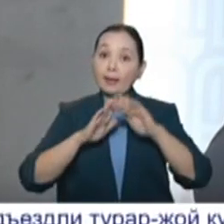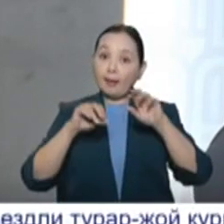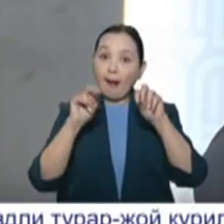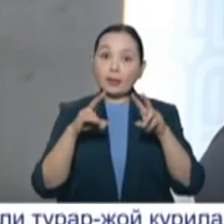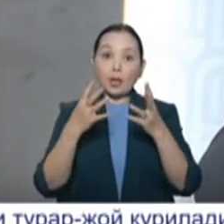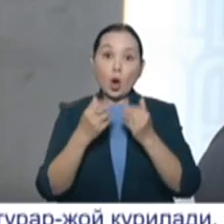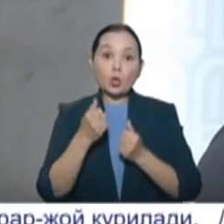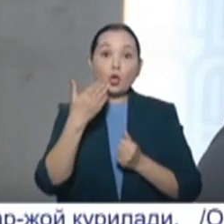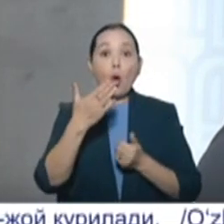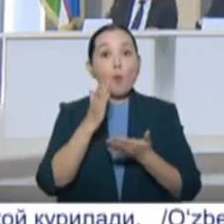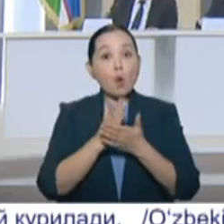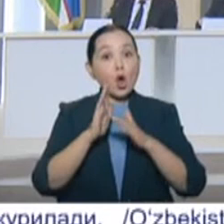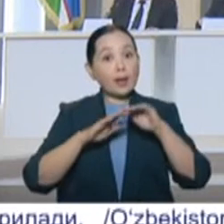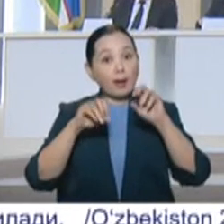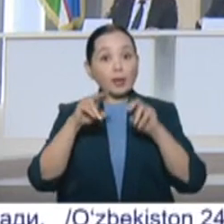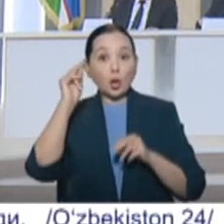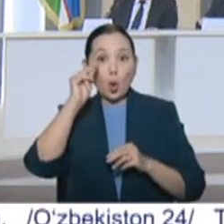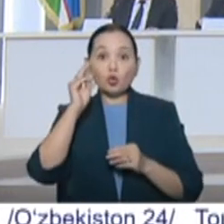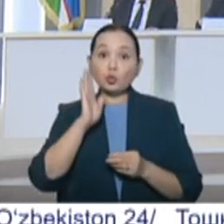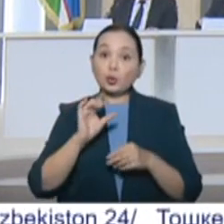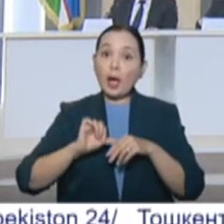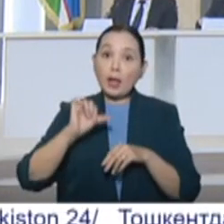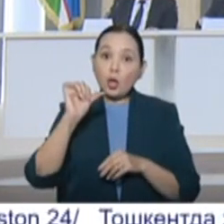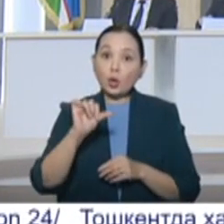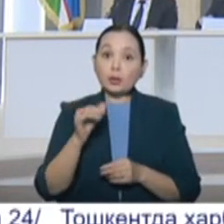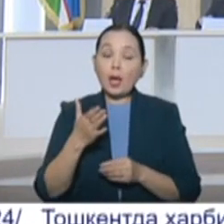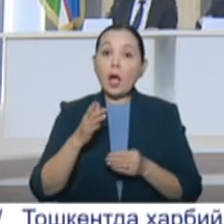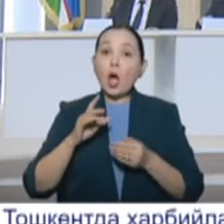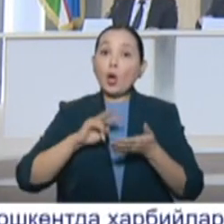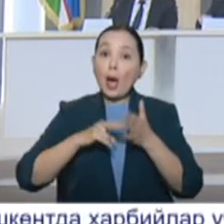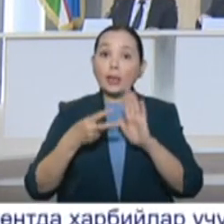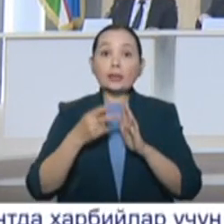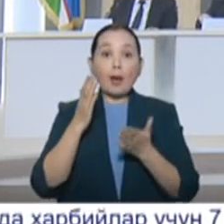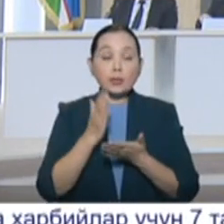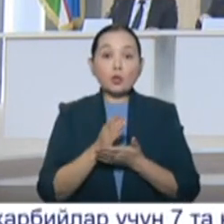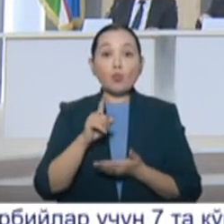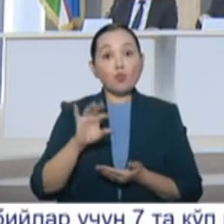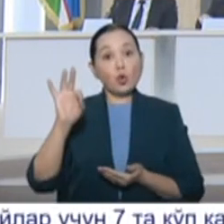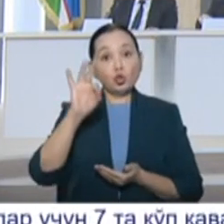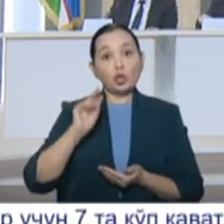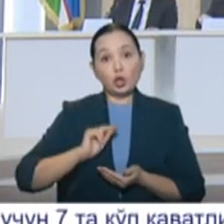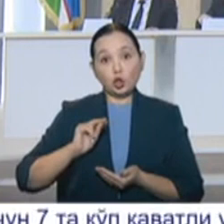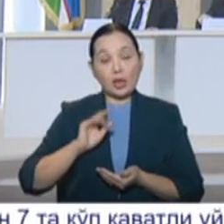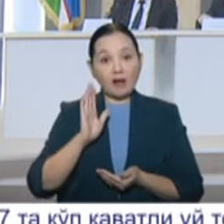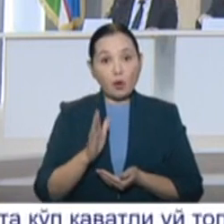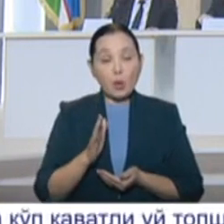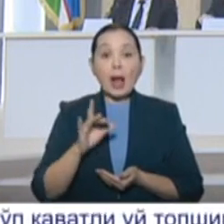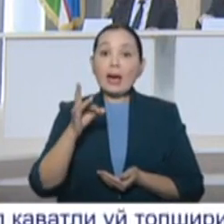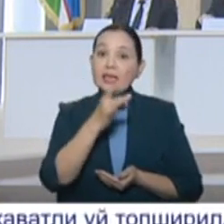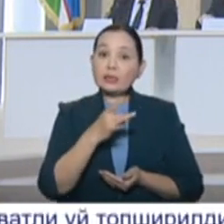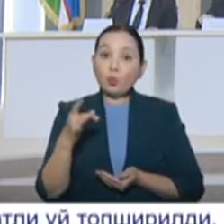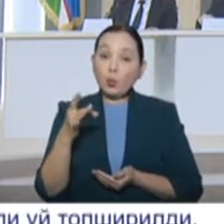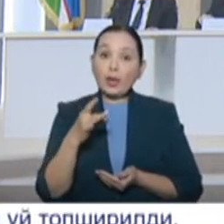U bor kadrlarni o'qitish bo'yicha alohida yo'l xaritamiz bor. Bu bo'yicha ham ishlayapmiz